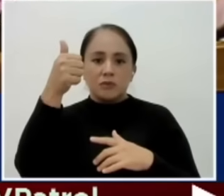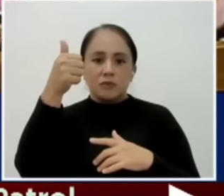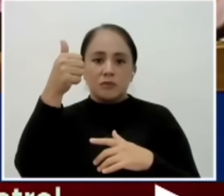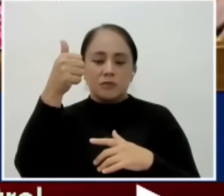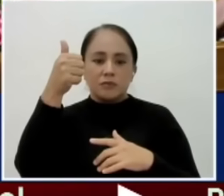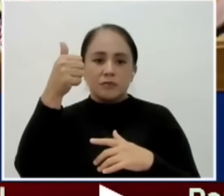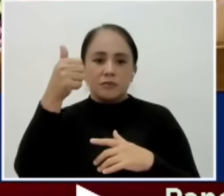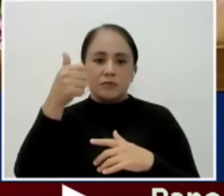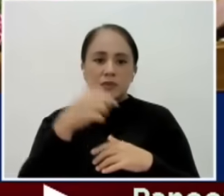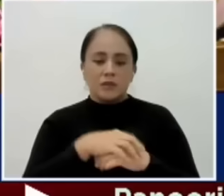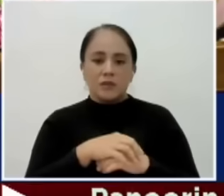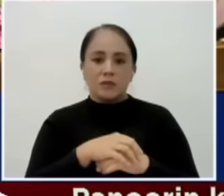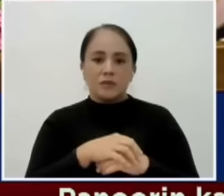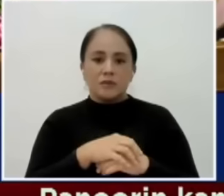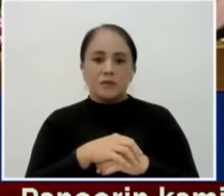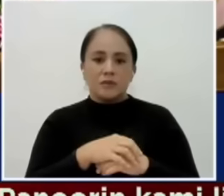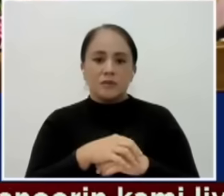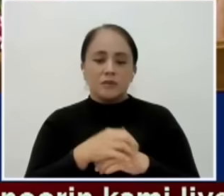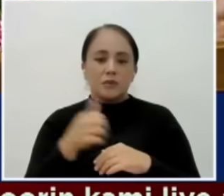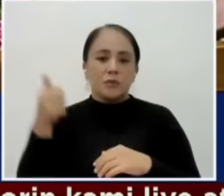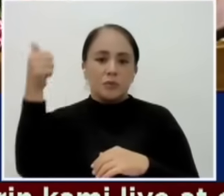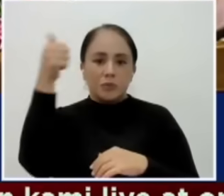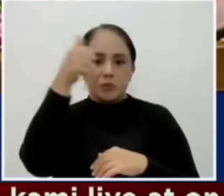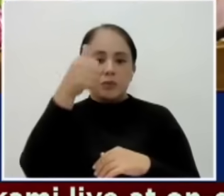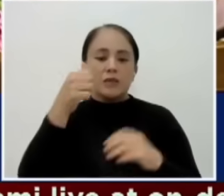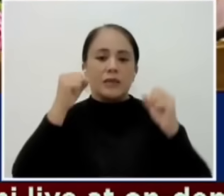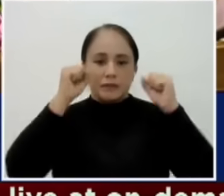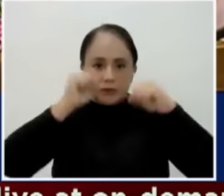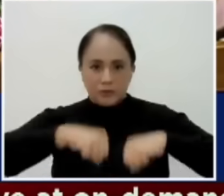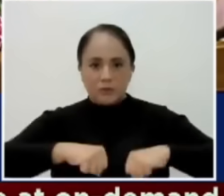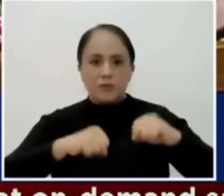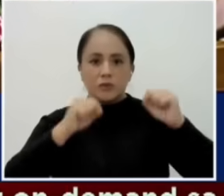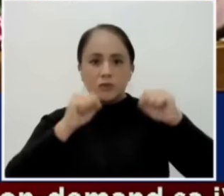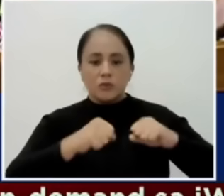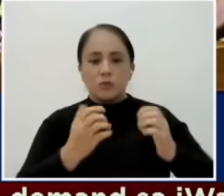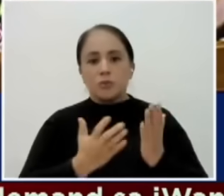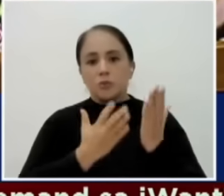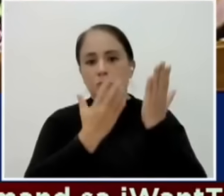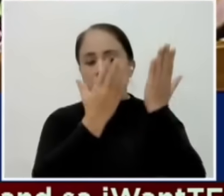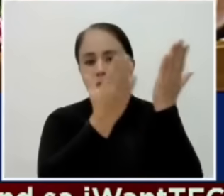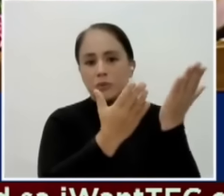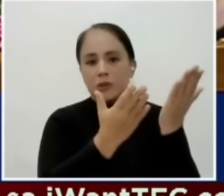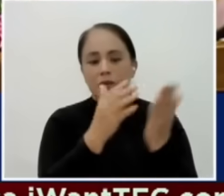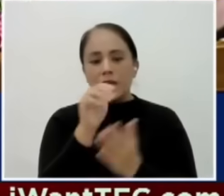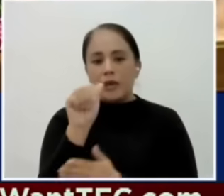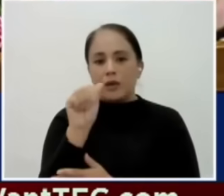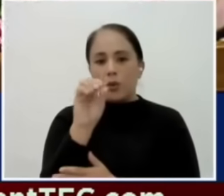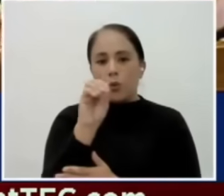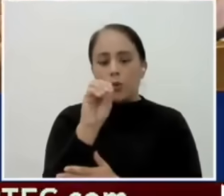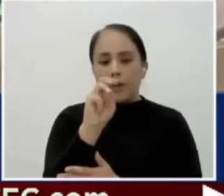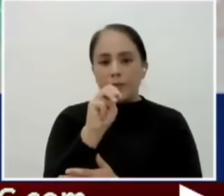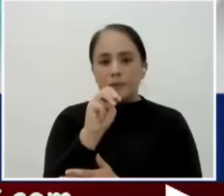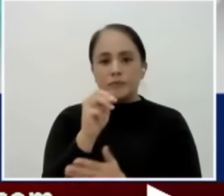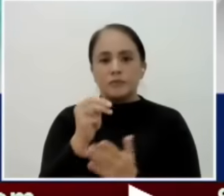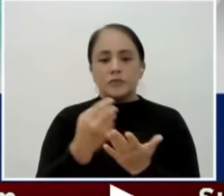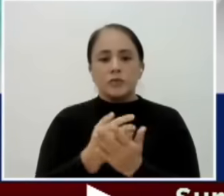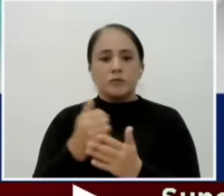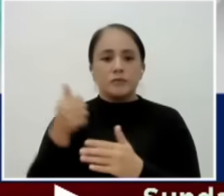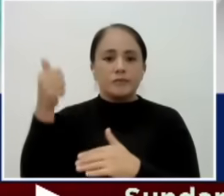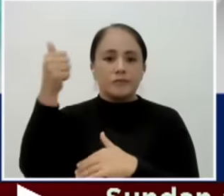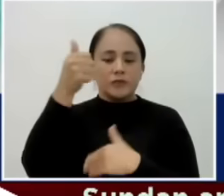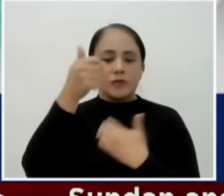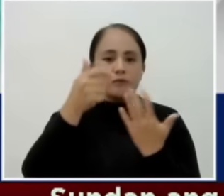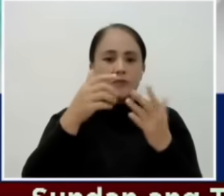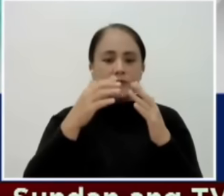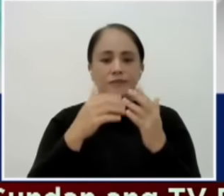Madam Speaker, the chair agrees to submit the AOM to the Speaker of the House. Pero ayon